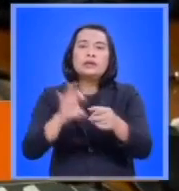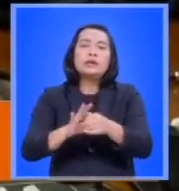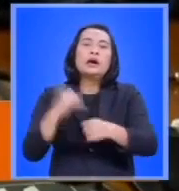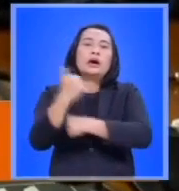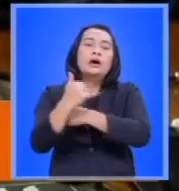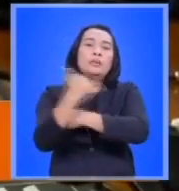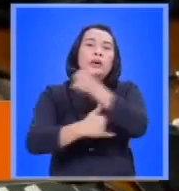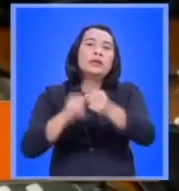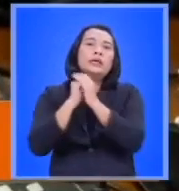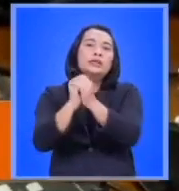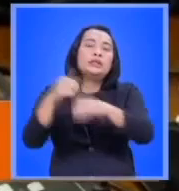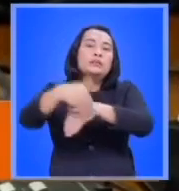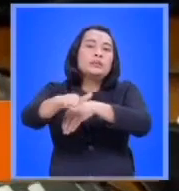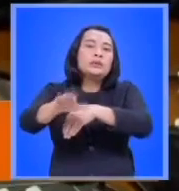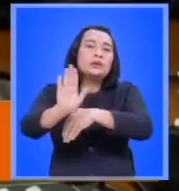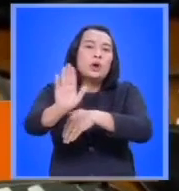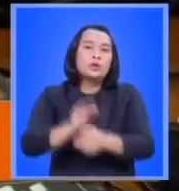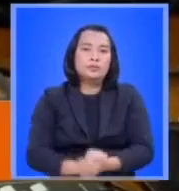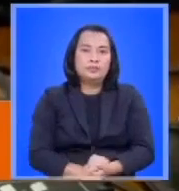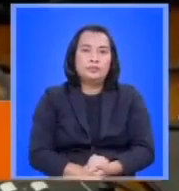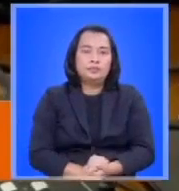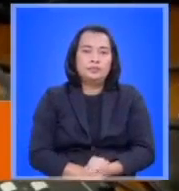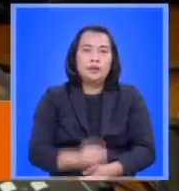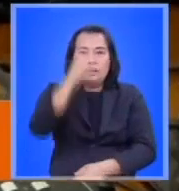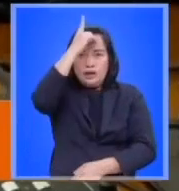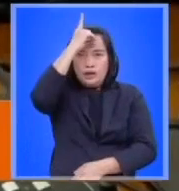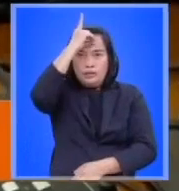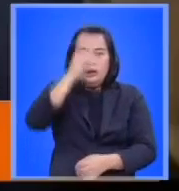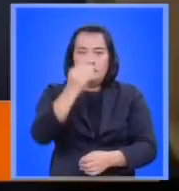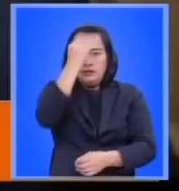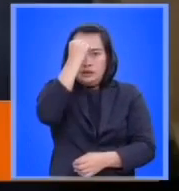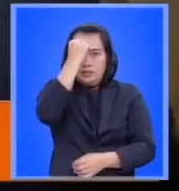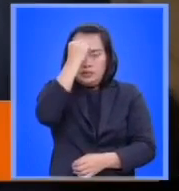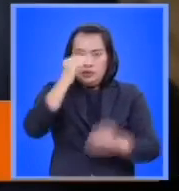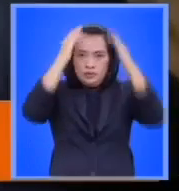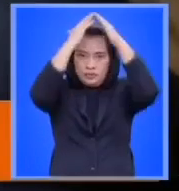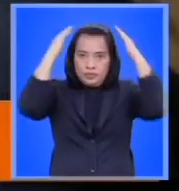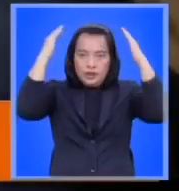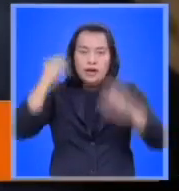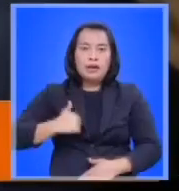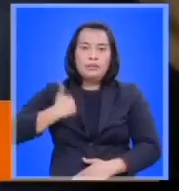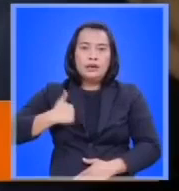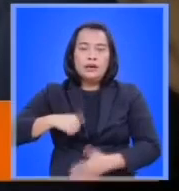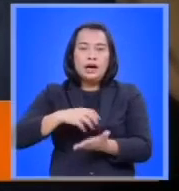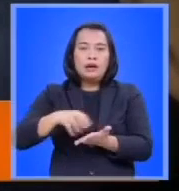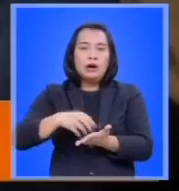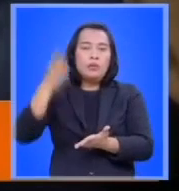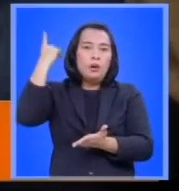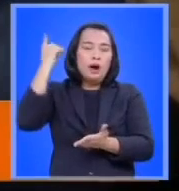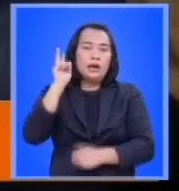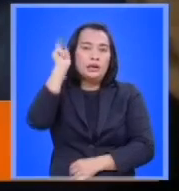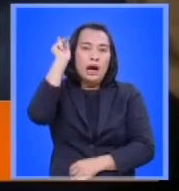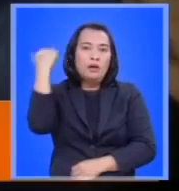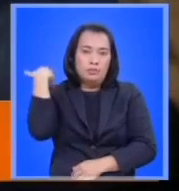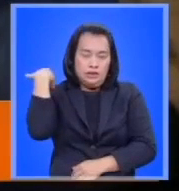เทศนะคะเมื่อวานนี้เรารายงานคุณผู้ชมไปมีทั้งที่เยอรมนีญี่ปุ่นเวียดนามแคนาดานะคะซึ่งประเด็นนี้เนี่ยทาง